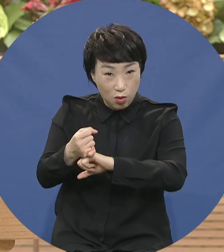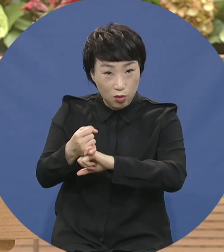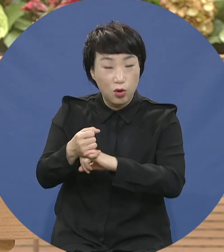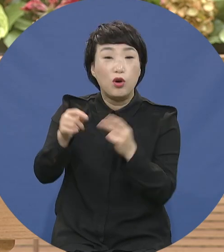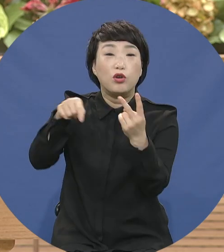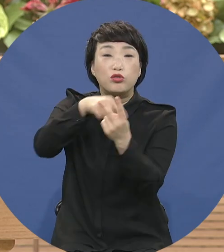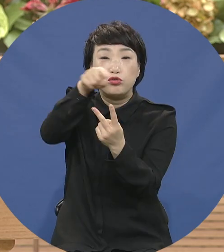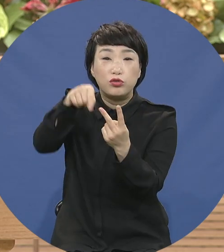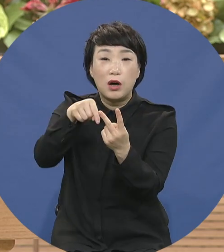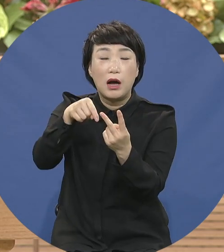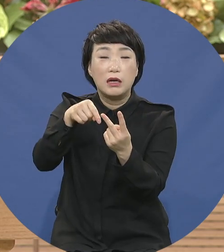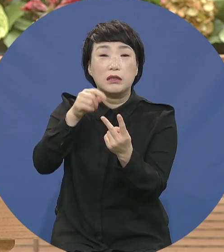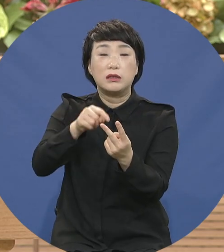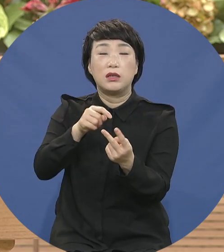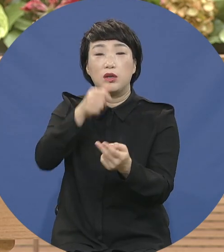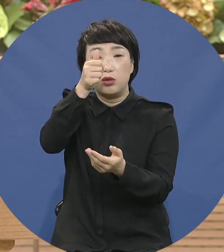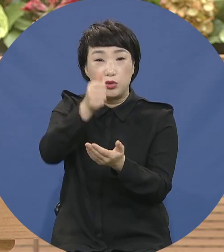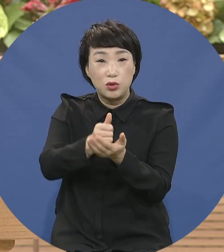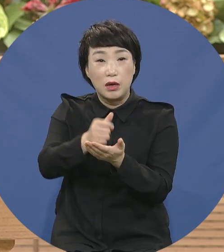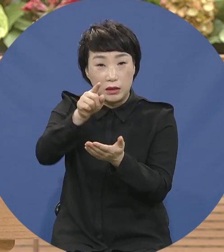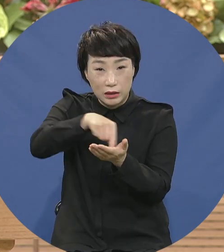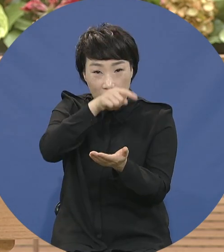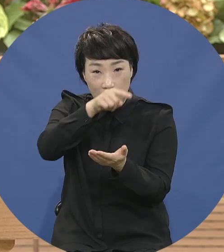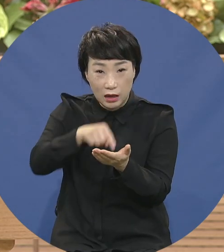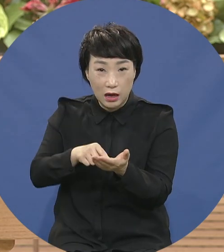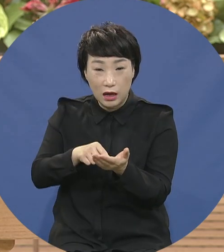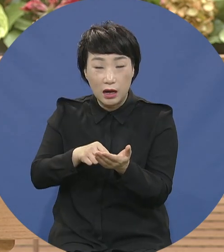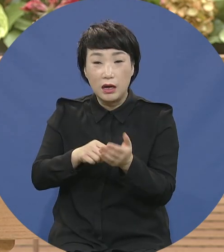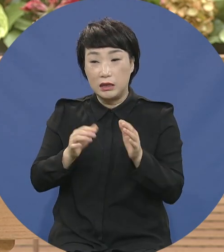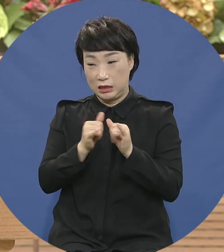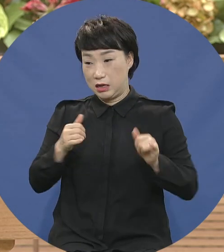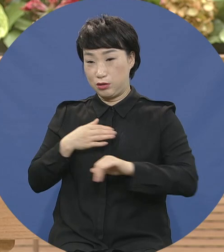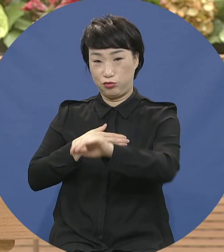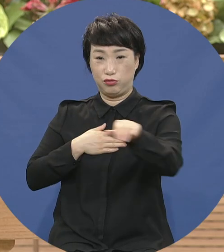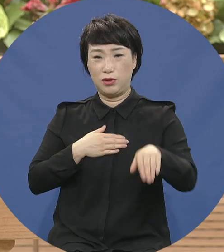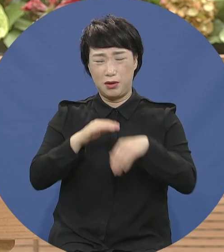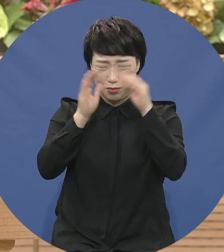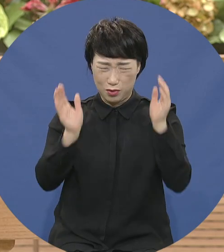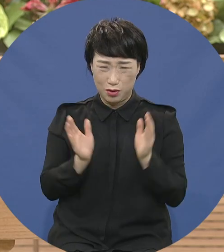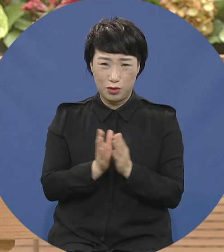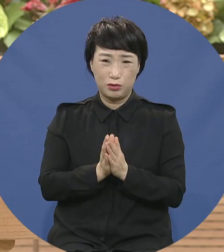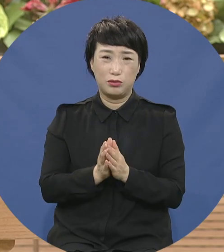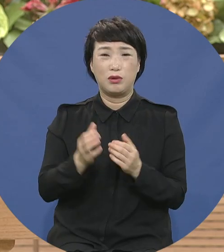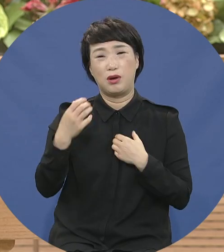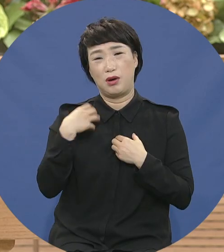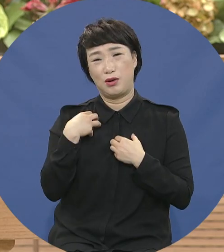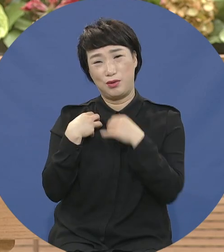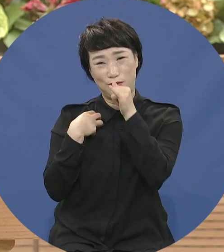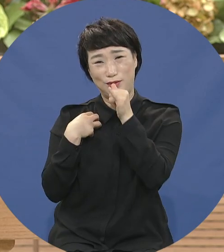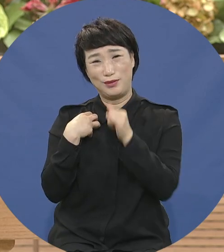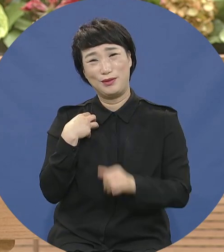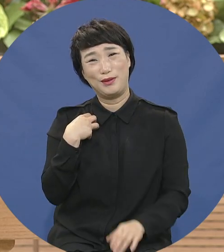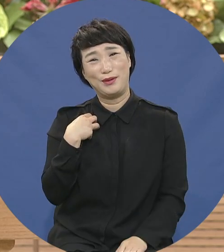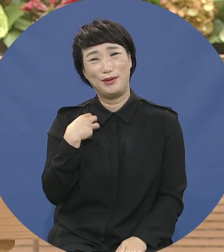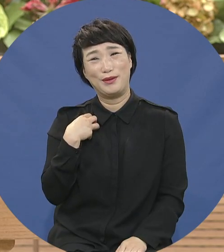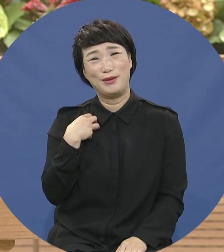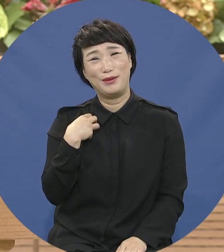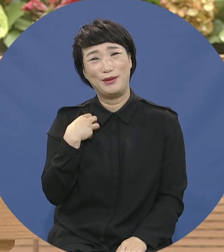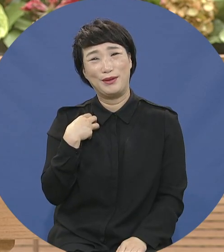이 두 가지의 죄값을 우리 인간은 다 짊어지고 있다.